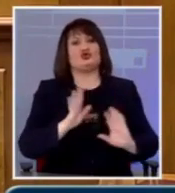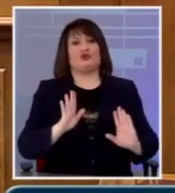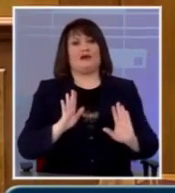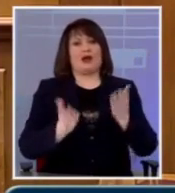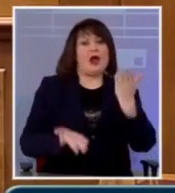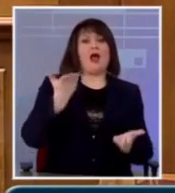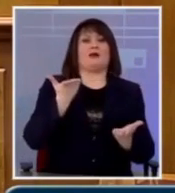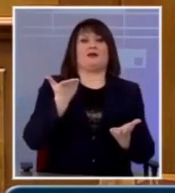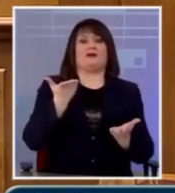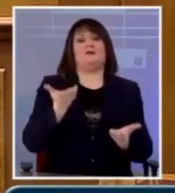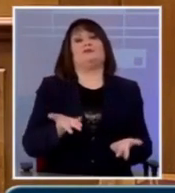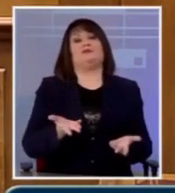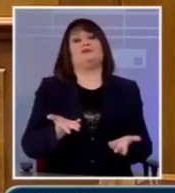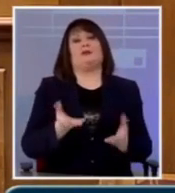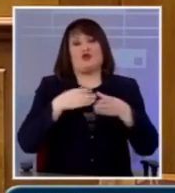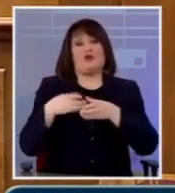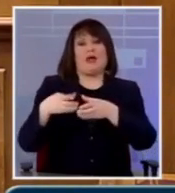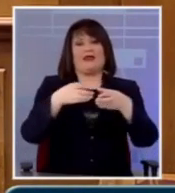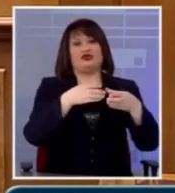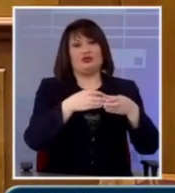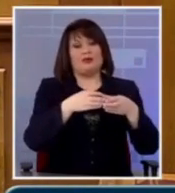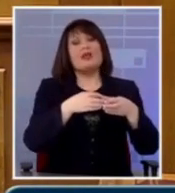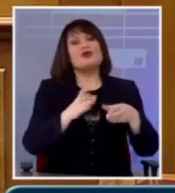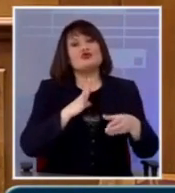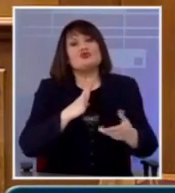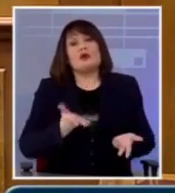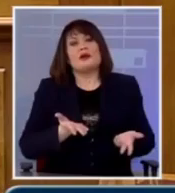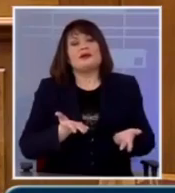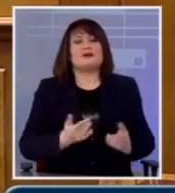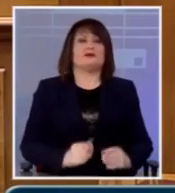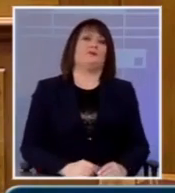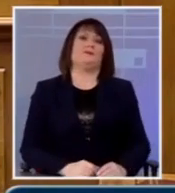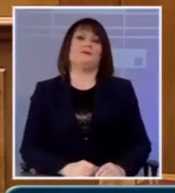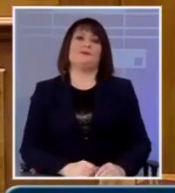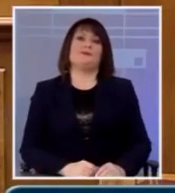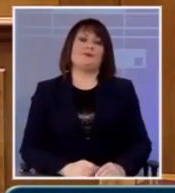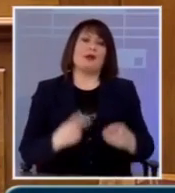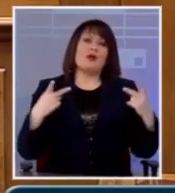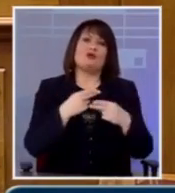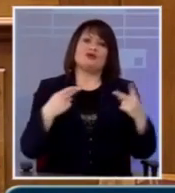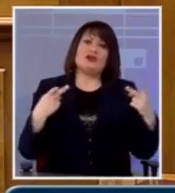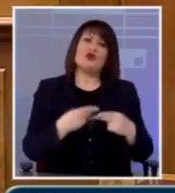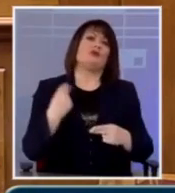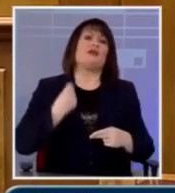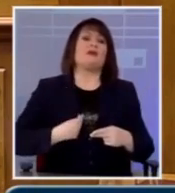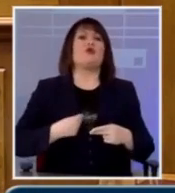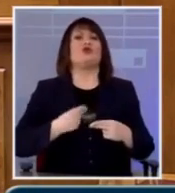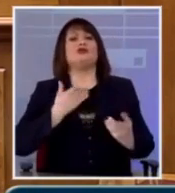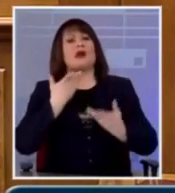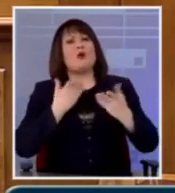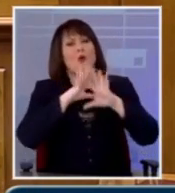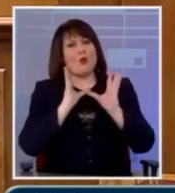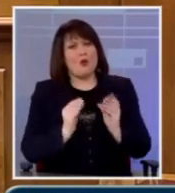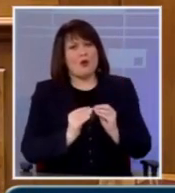άνισα, δηλαδή ταξικά, την υγεία των πολιτών. Η δραστική περικοπή των δημόσιων δαπανών έχει